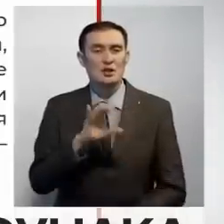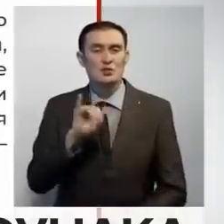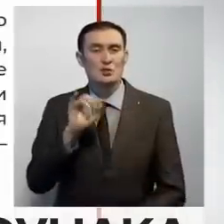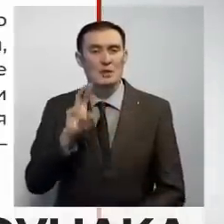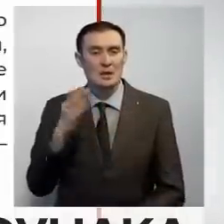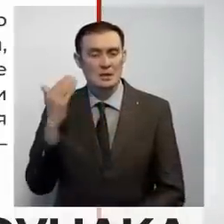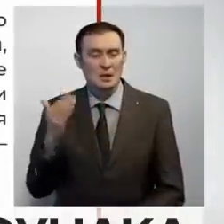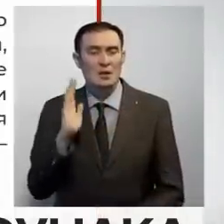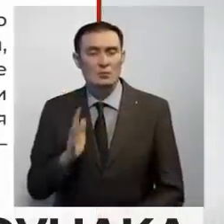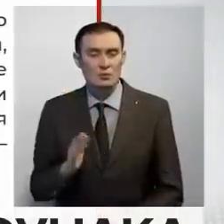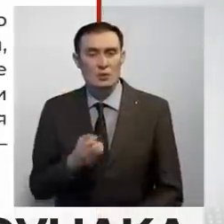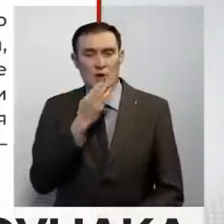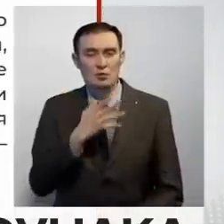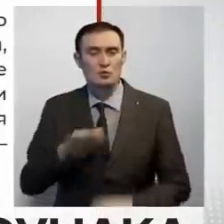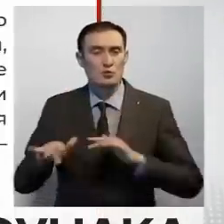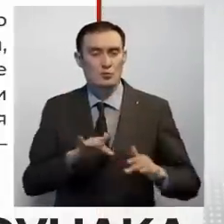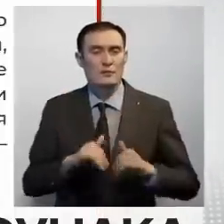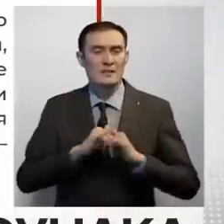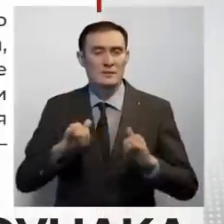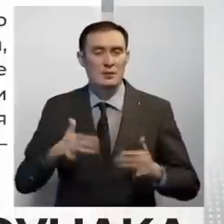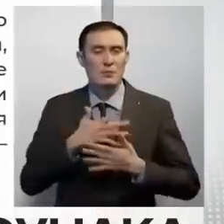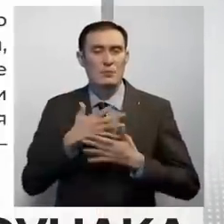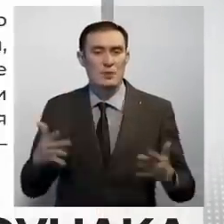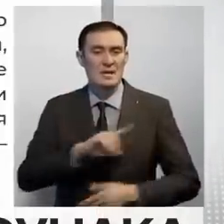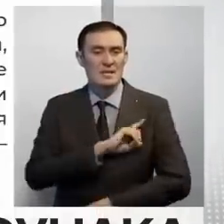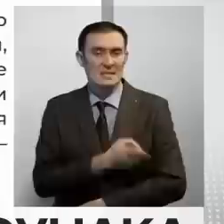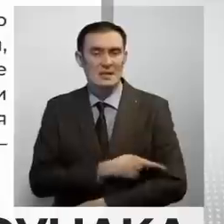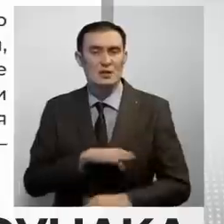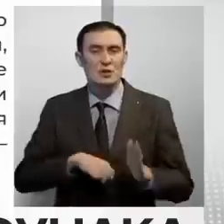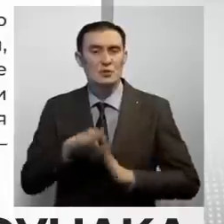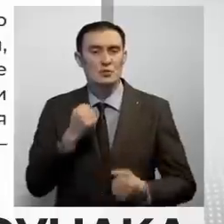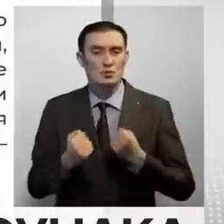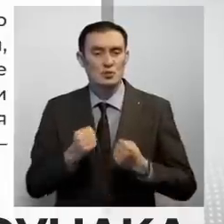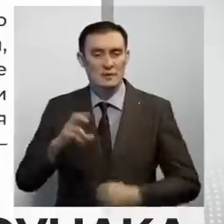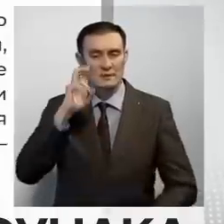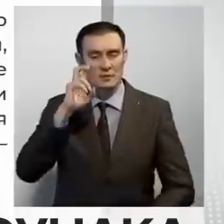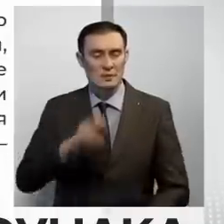Сунака сыграют решающую роль в построении еще более сильной и устойчивой страны.